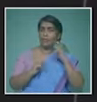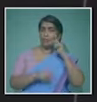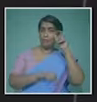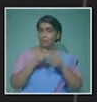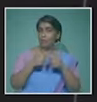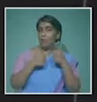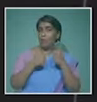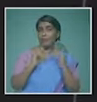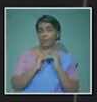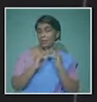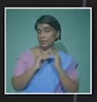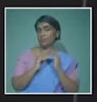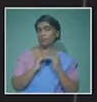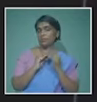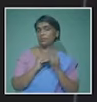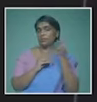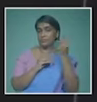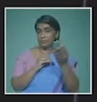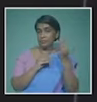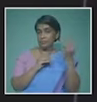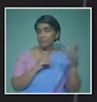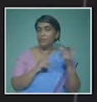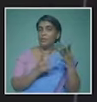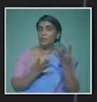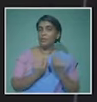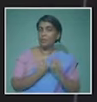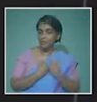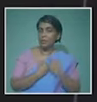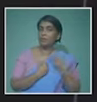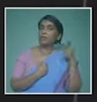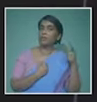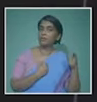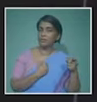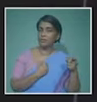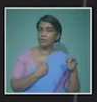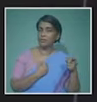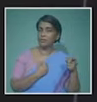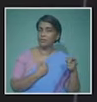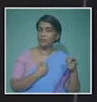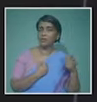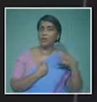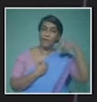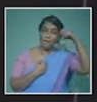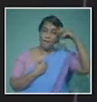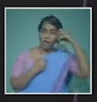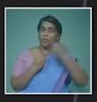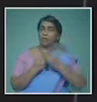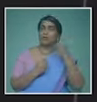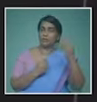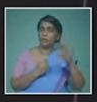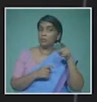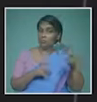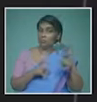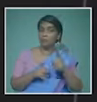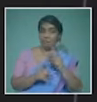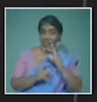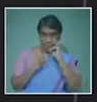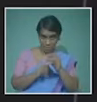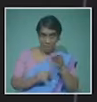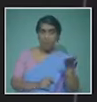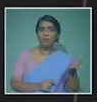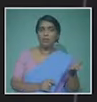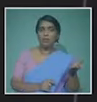வசதிகளையும் ஏற்படுத்தி கொடுத்ததா சாவக்கேடு. கிழக்கு மாநிலத்தின் சாவக்கேடு. அதுபோன்று எத்தனை பாடசாலைகளை நாங்கள் தரம்